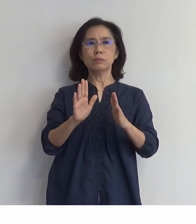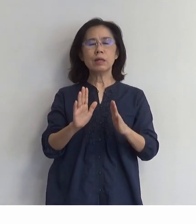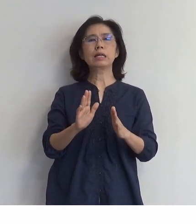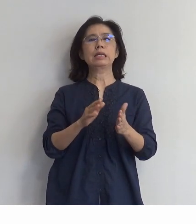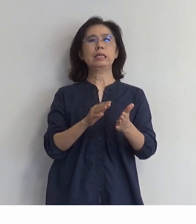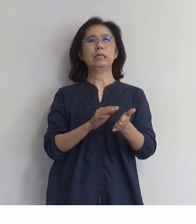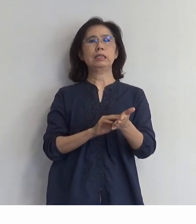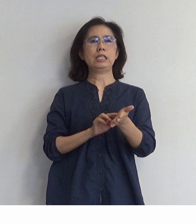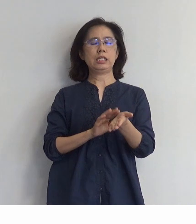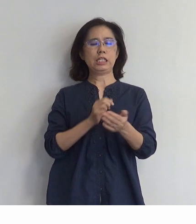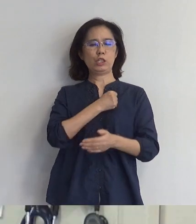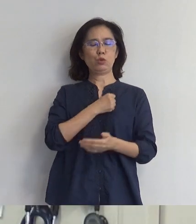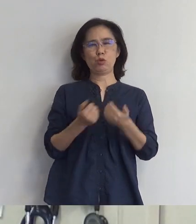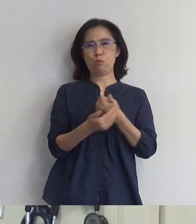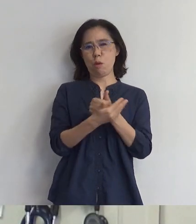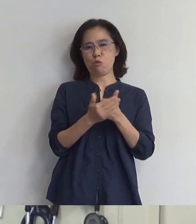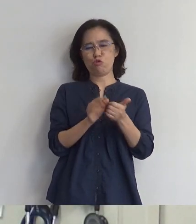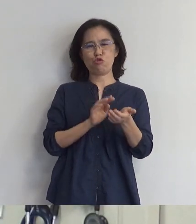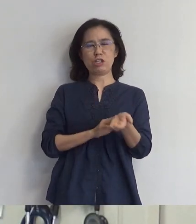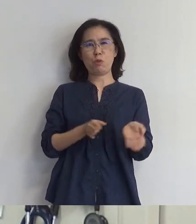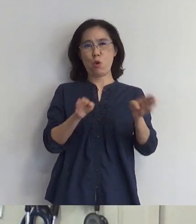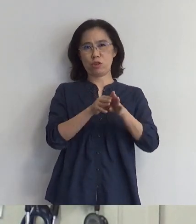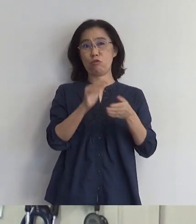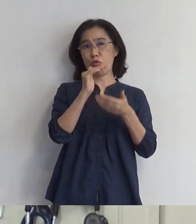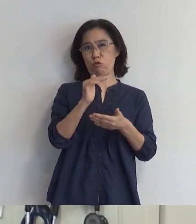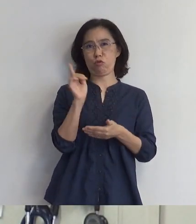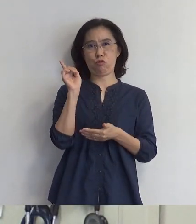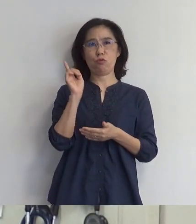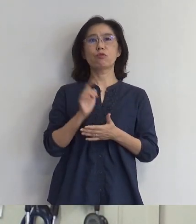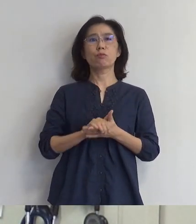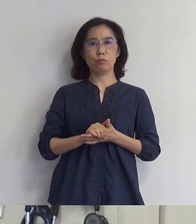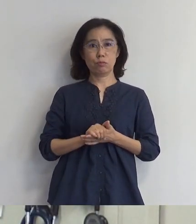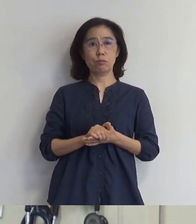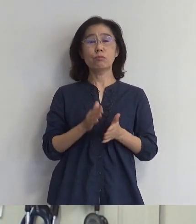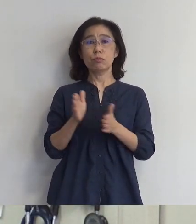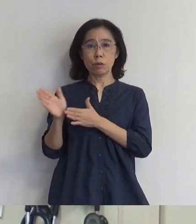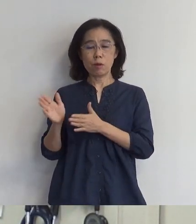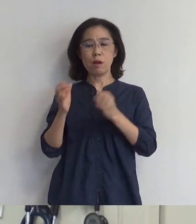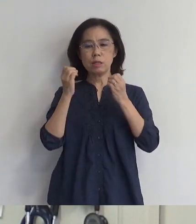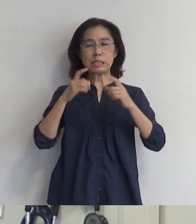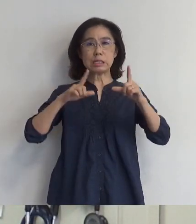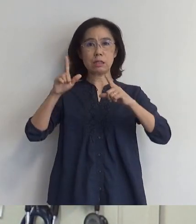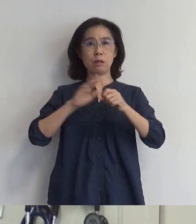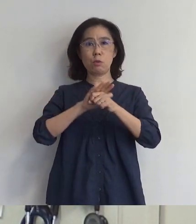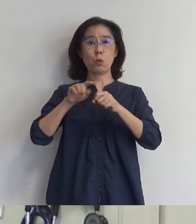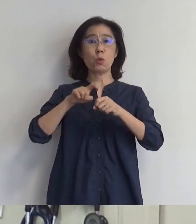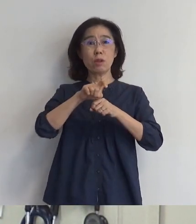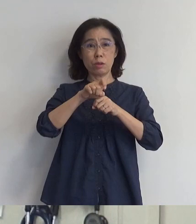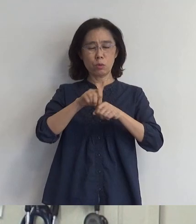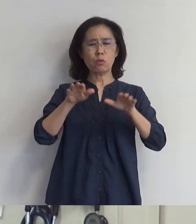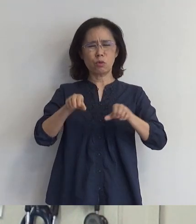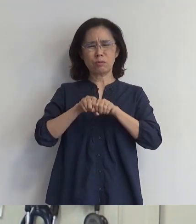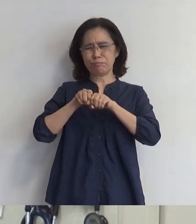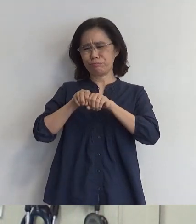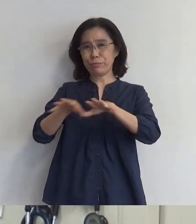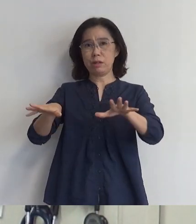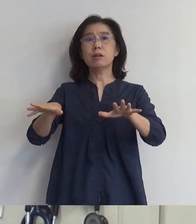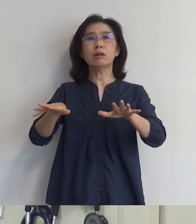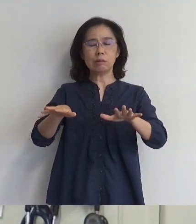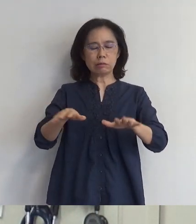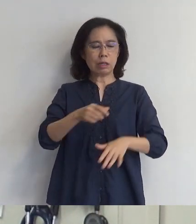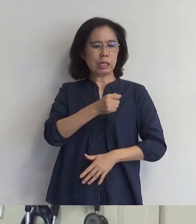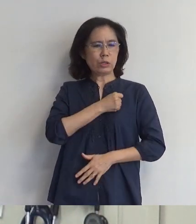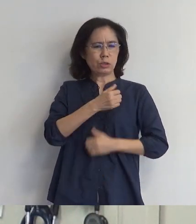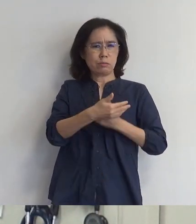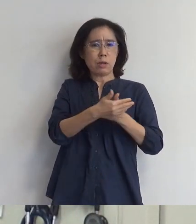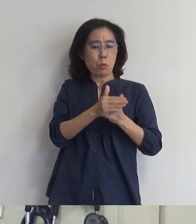療機関のことです。では、新型コロナの今回の大流行によって命を守る医療機関は